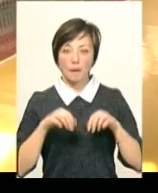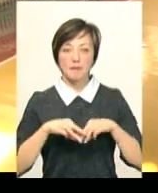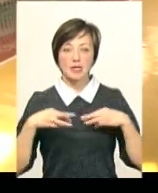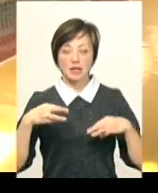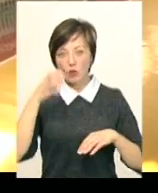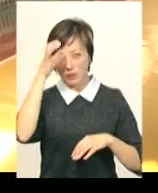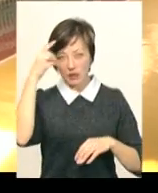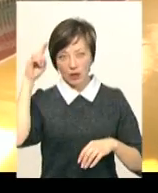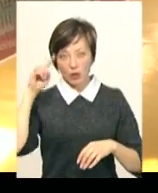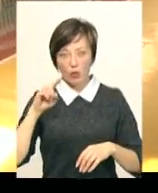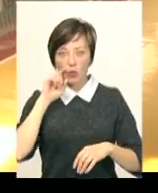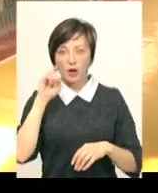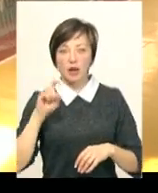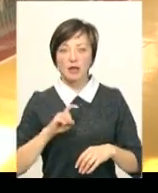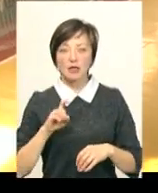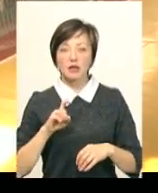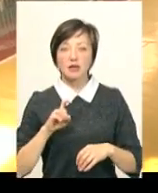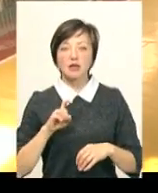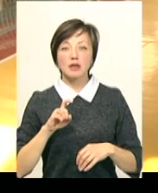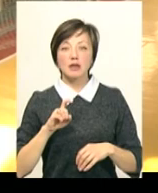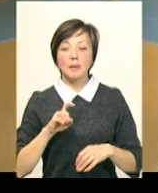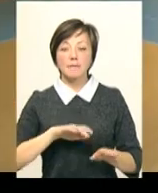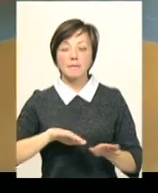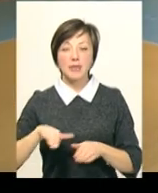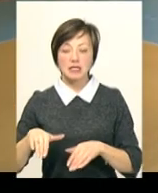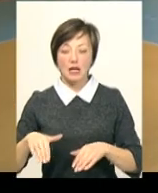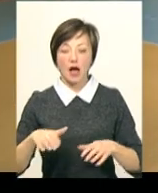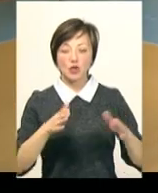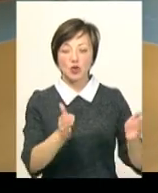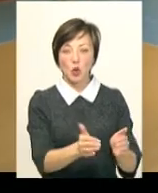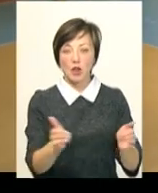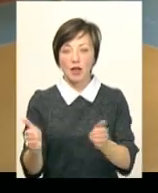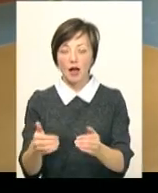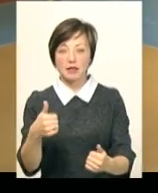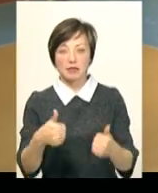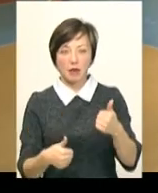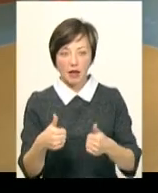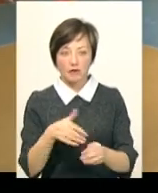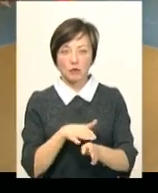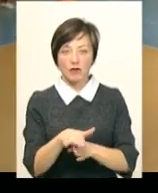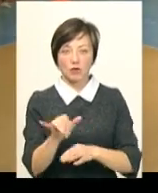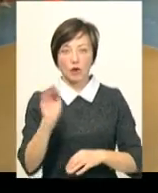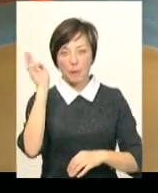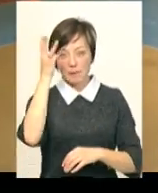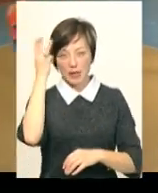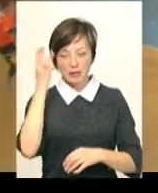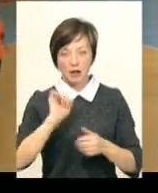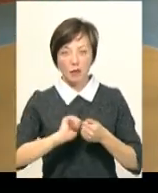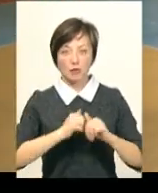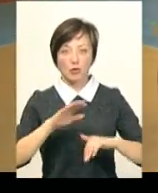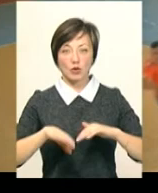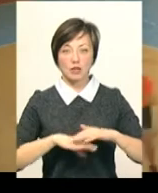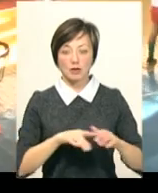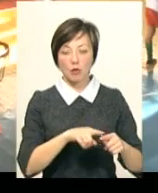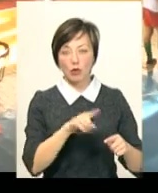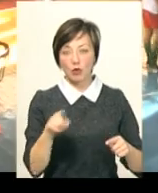Міністерства освіти і науки України Тетяна Лянскорунська після зональних змагань, які ви зараз бачите і які відбувалися в Хмельницькому та Кам'янці-Подільському